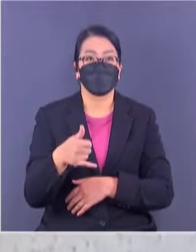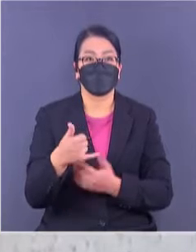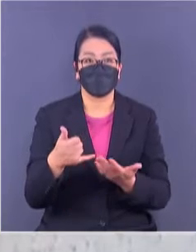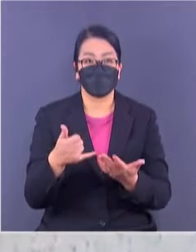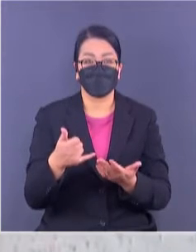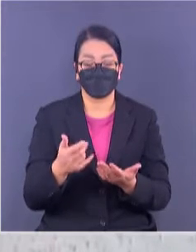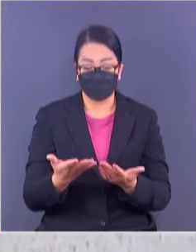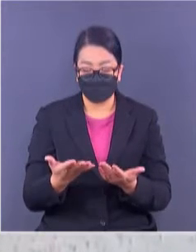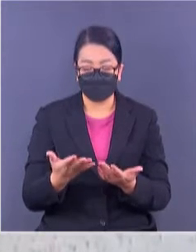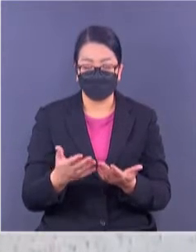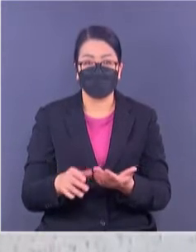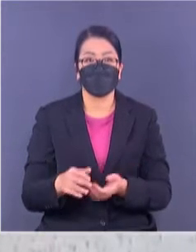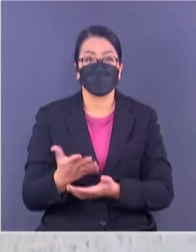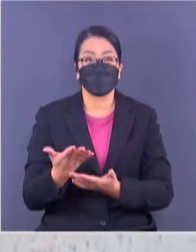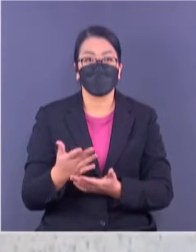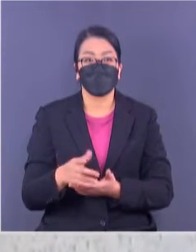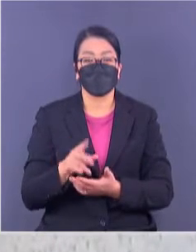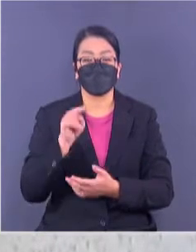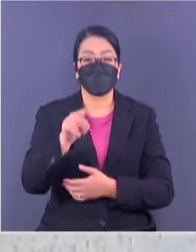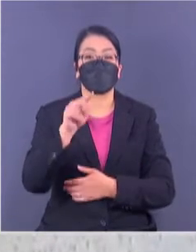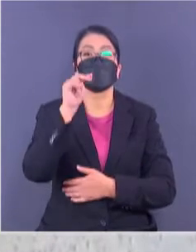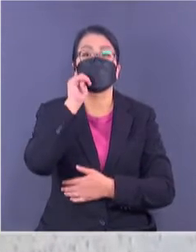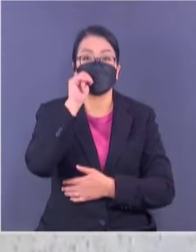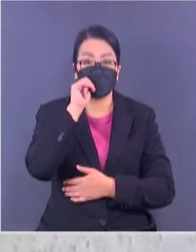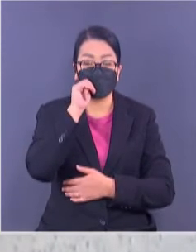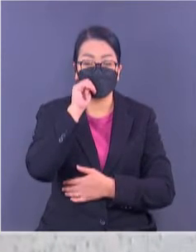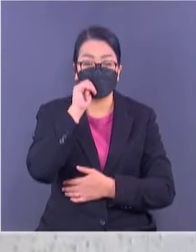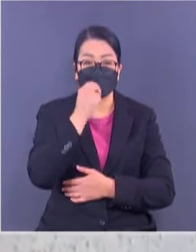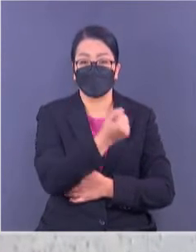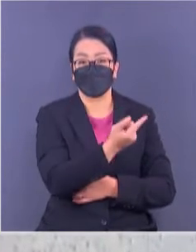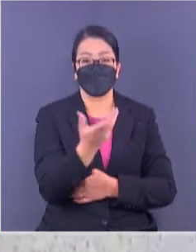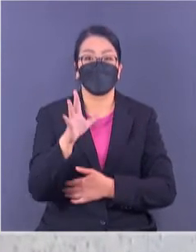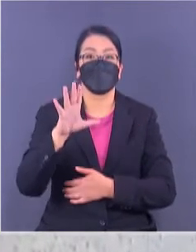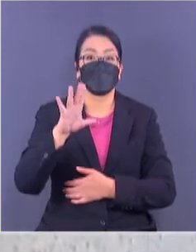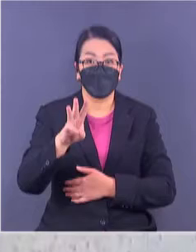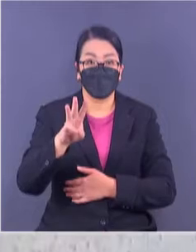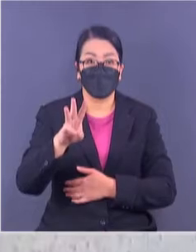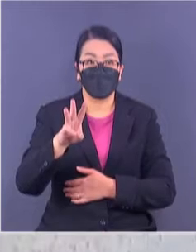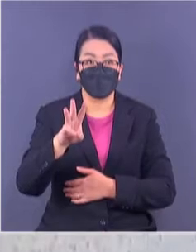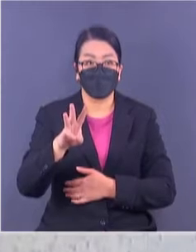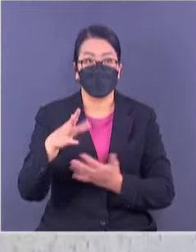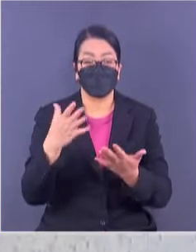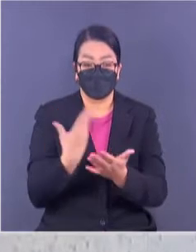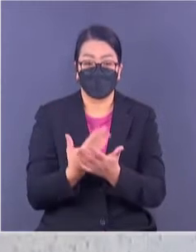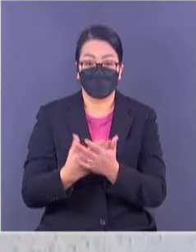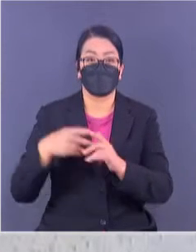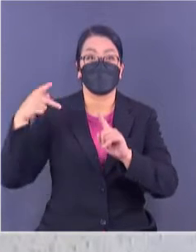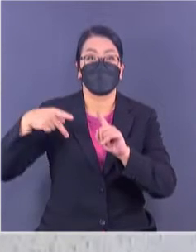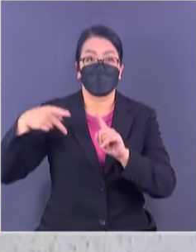รากฏว่าจากนั้นชายคนดังกล่าวสั่งน้ำครับสั่งน้ำ6แก้วแล้วก็บอกว่าเดี๋ยวจะจ่ายแบงค์พัน